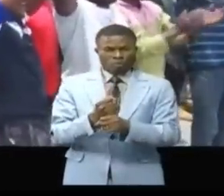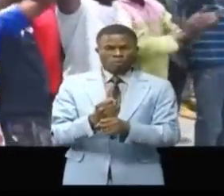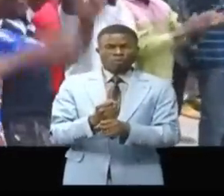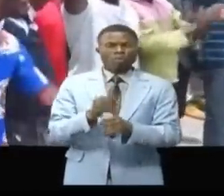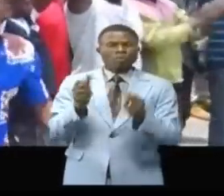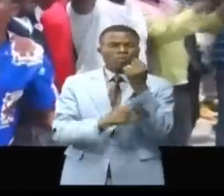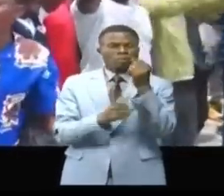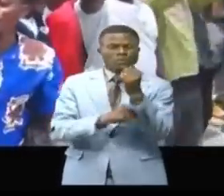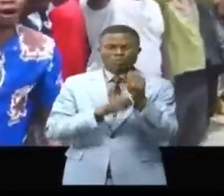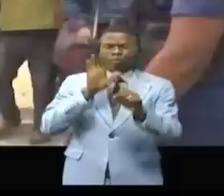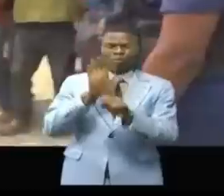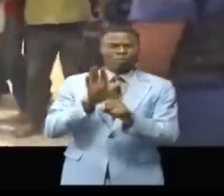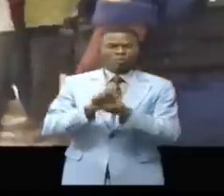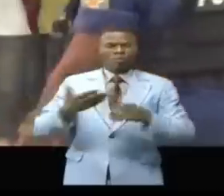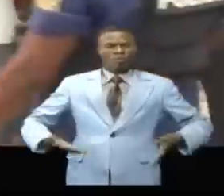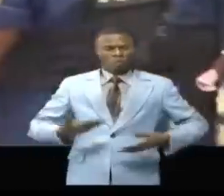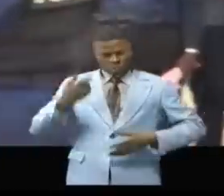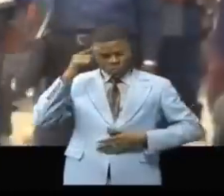les compatriotes de l'IKASI.